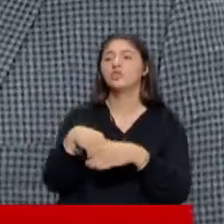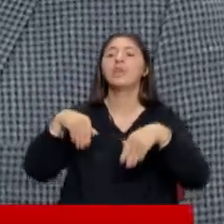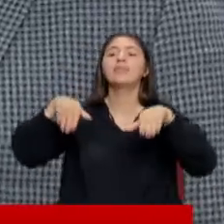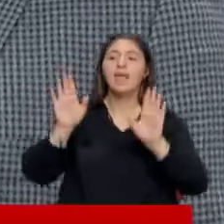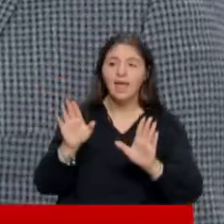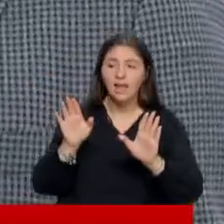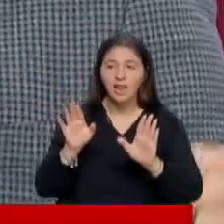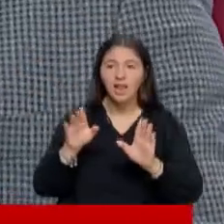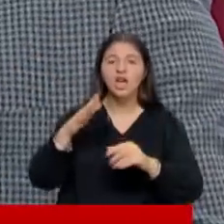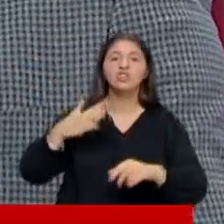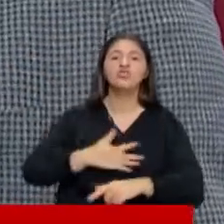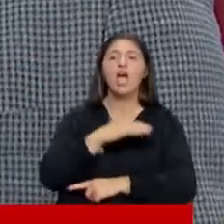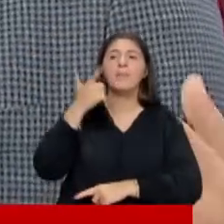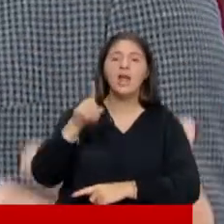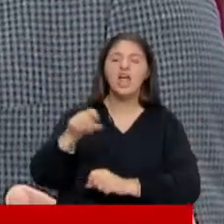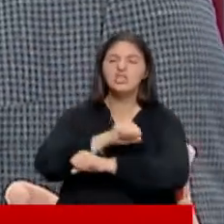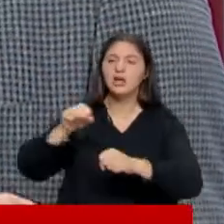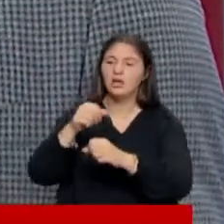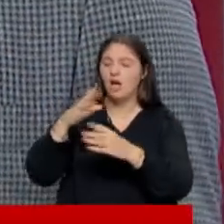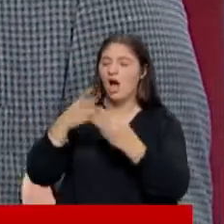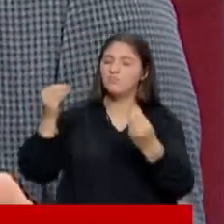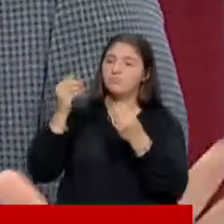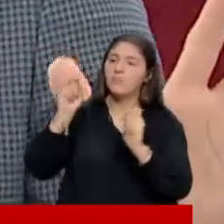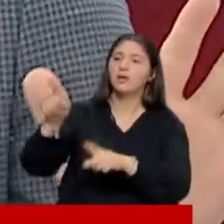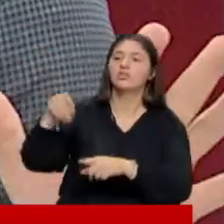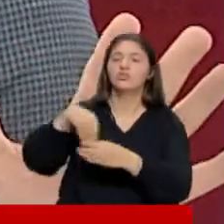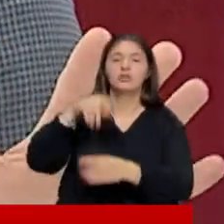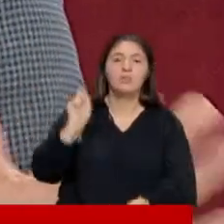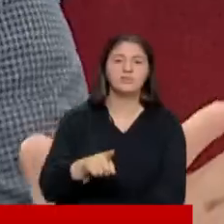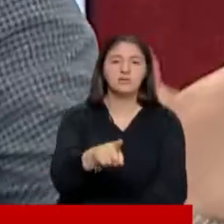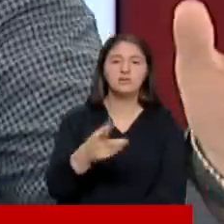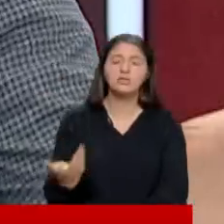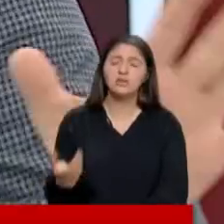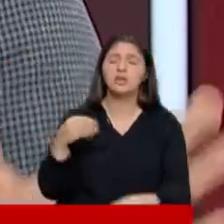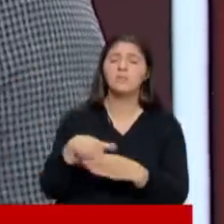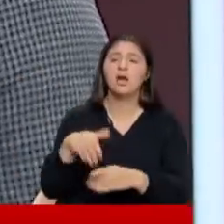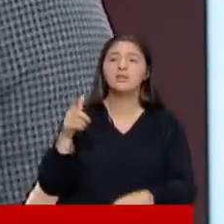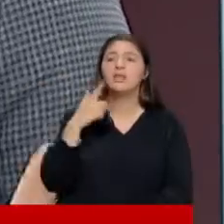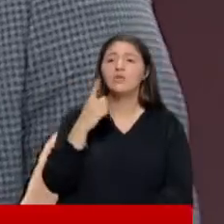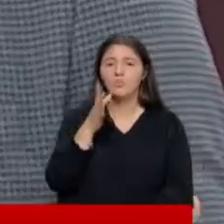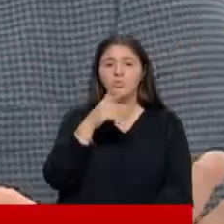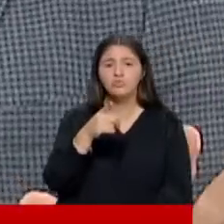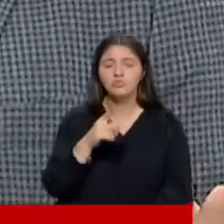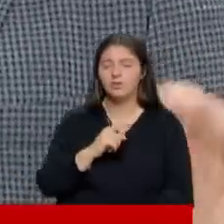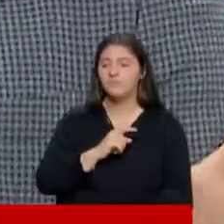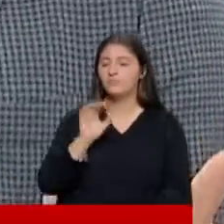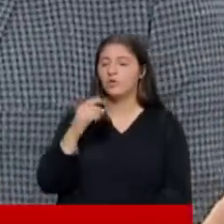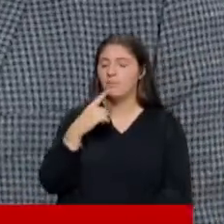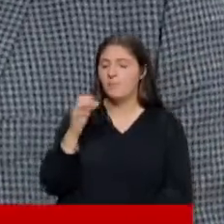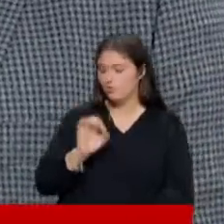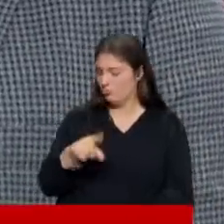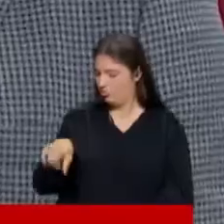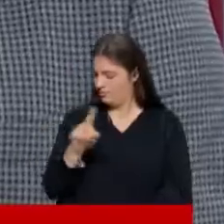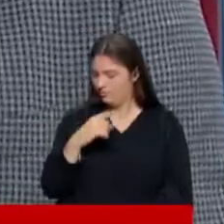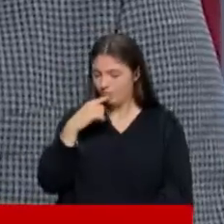değil chp'lileri kaybettirmek için aldınız zaten iyi partiler ne diyor biliyor musun ne diyorlar şunu demeye